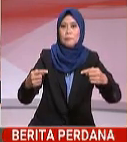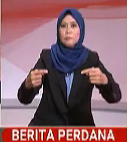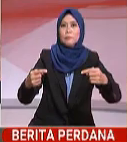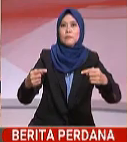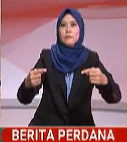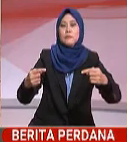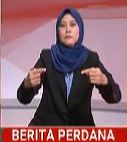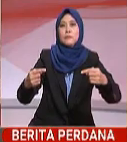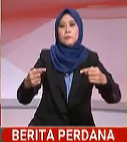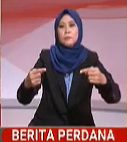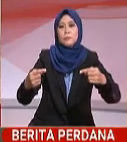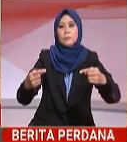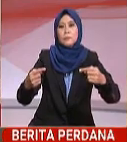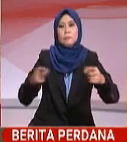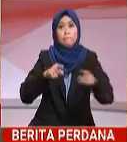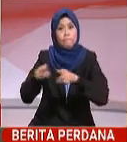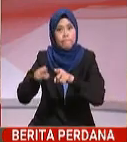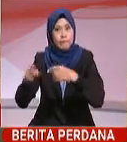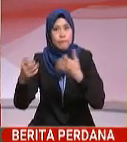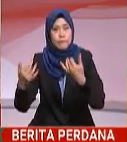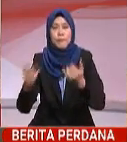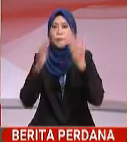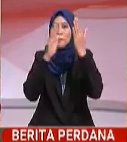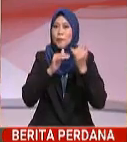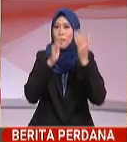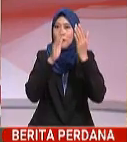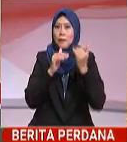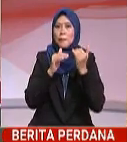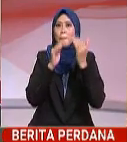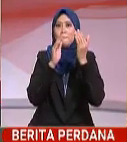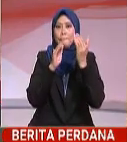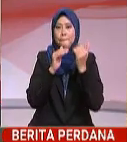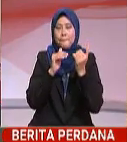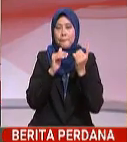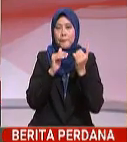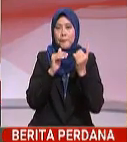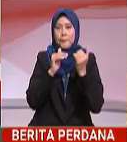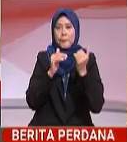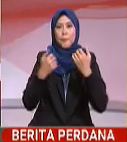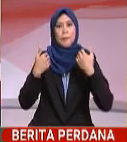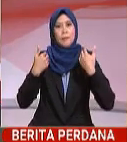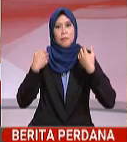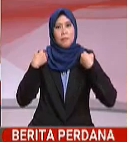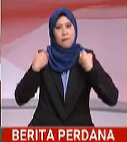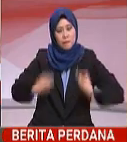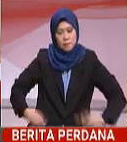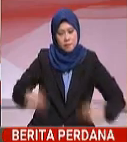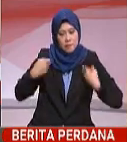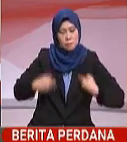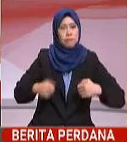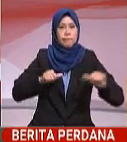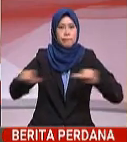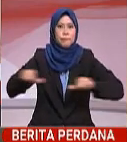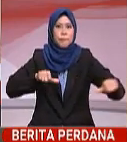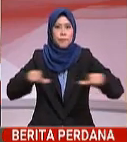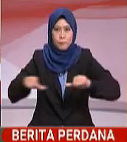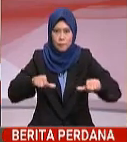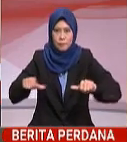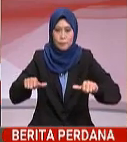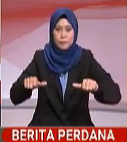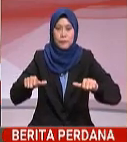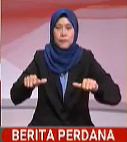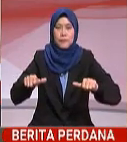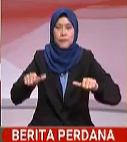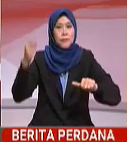berkompetitif dan memang kita mengharapkan dari segi fitness, dari segi fizikal, pemain-pemain